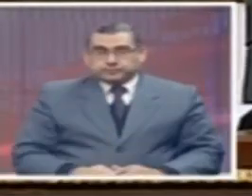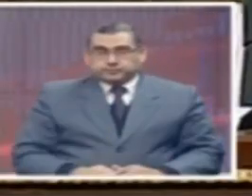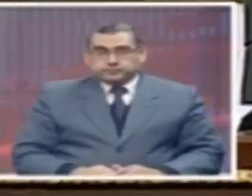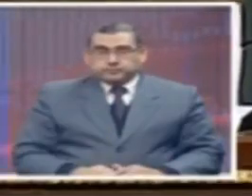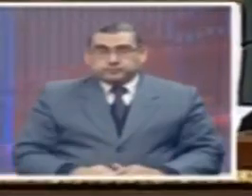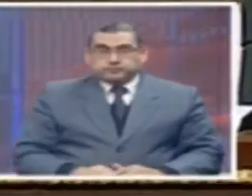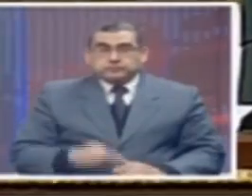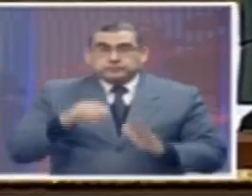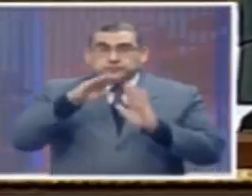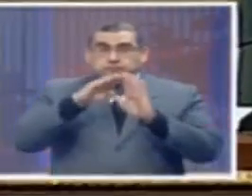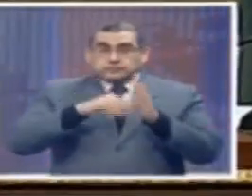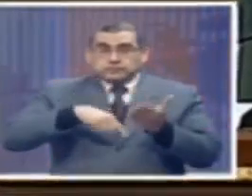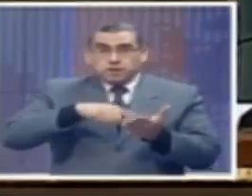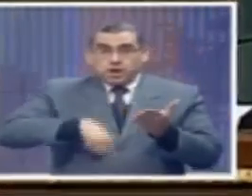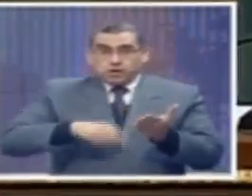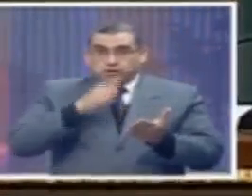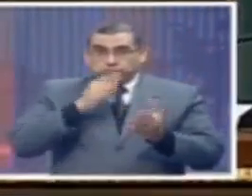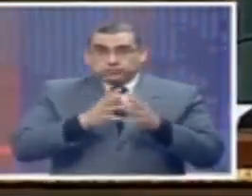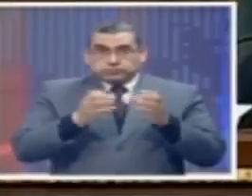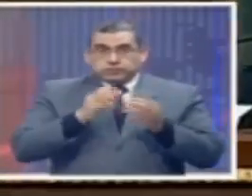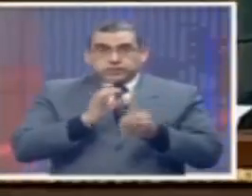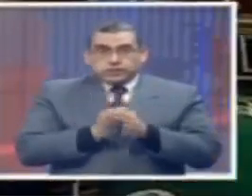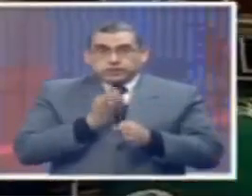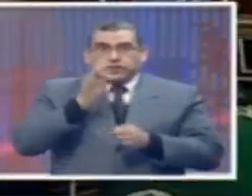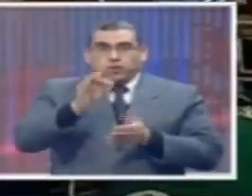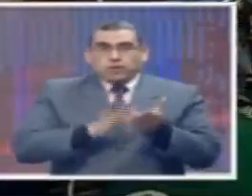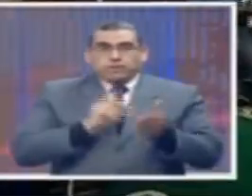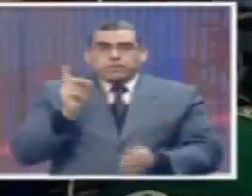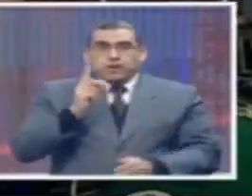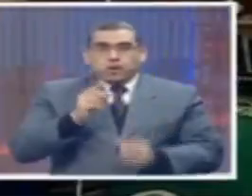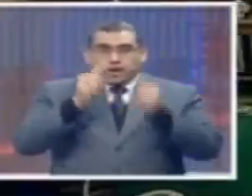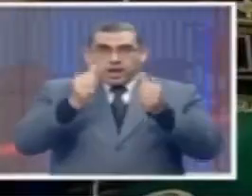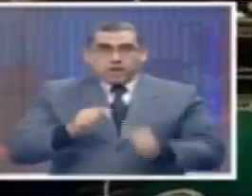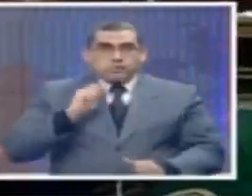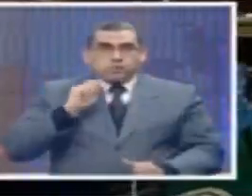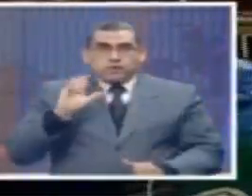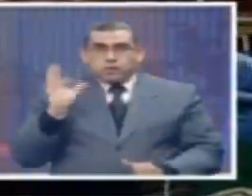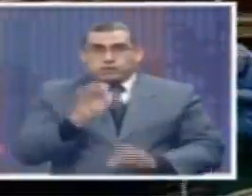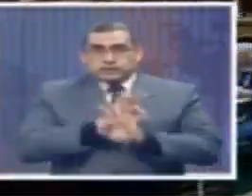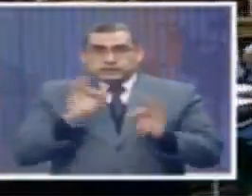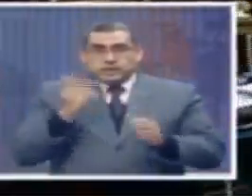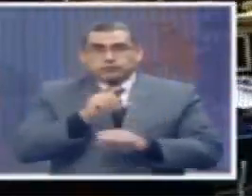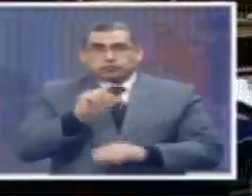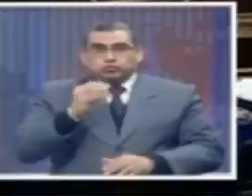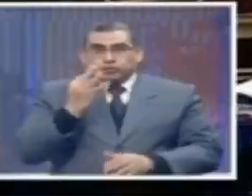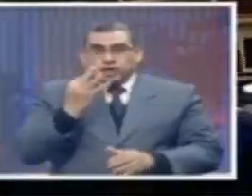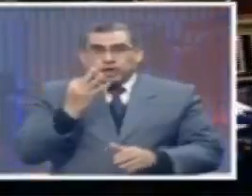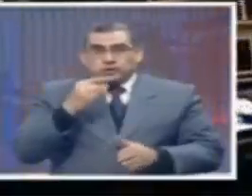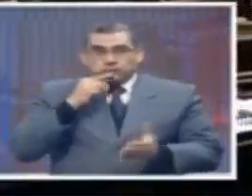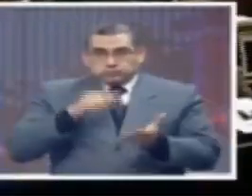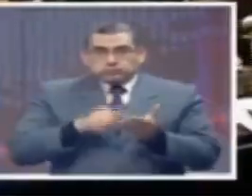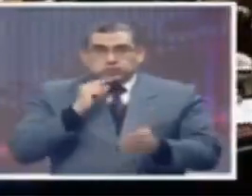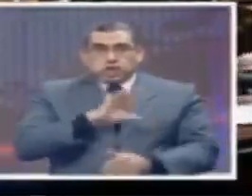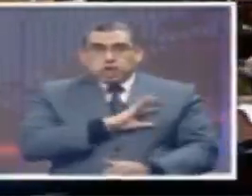24 يناير 2021. وينص القرار على مد الطوارئ المعلنة في جميع أنحاء البلاد لمدة 3 أشهر، حيث